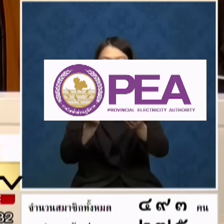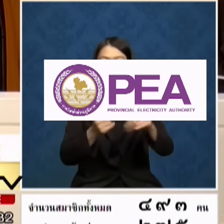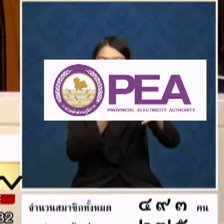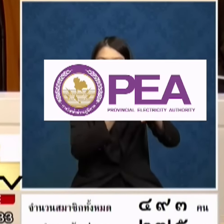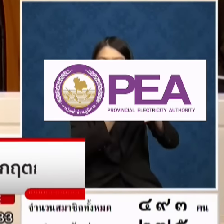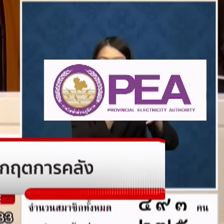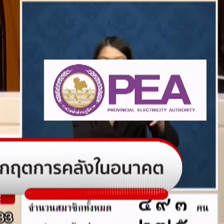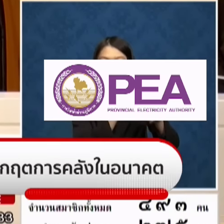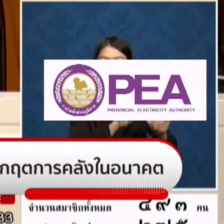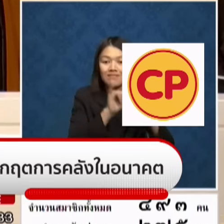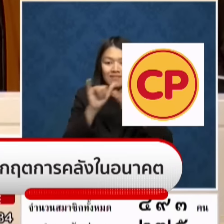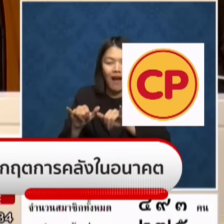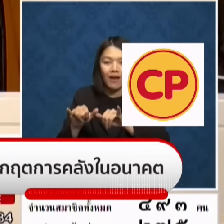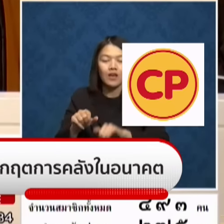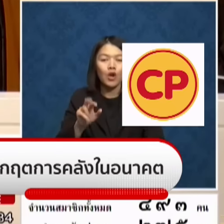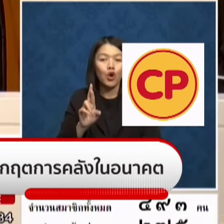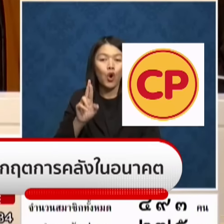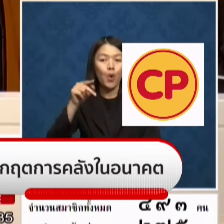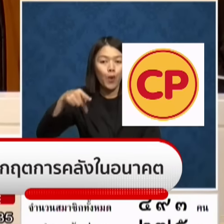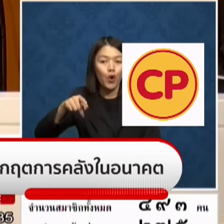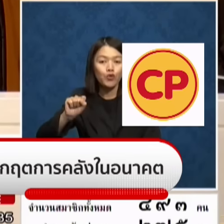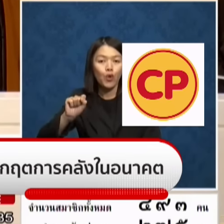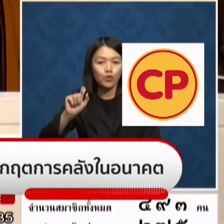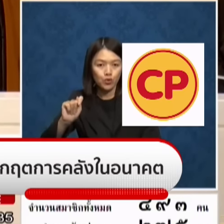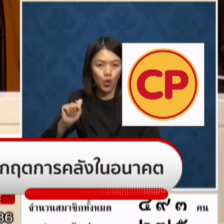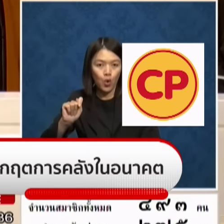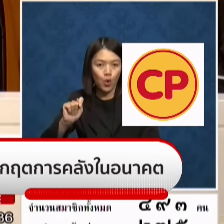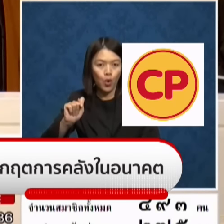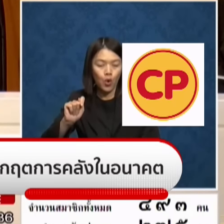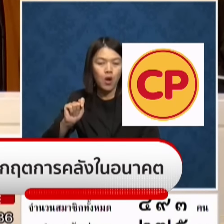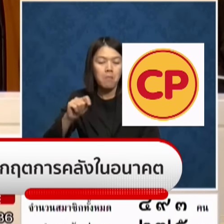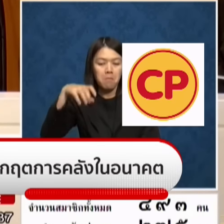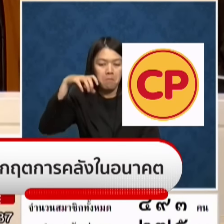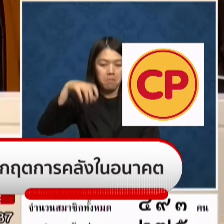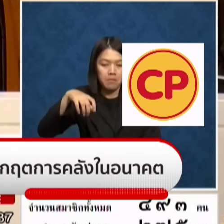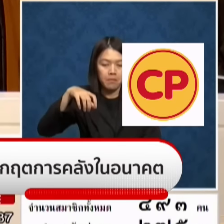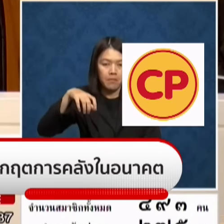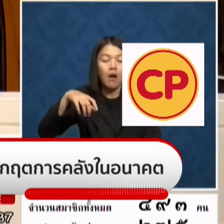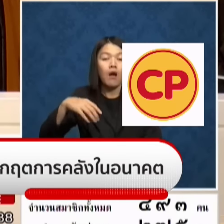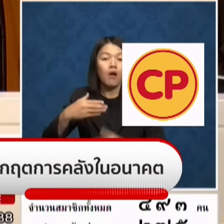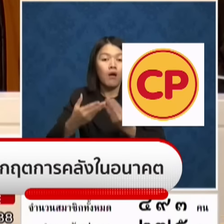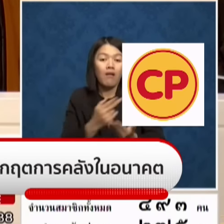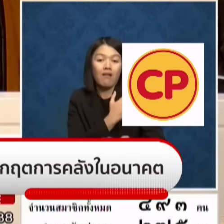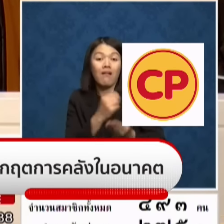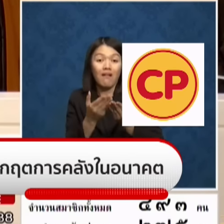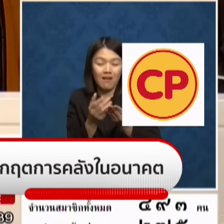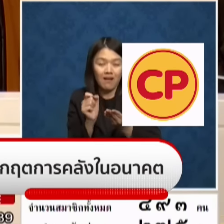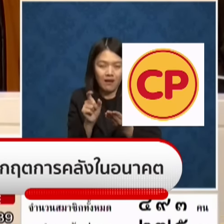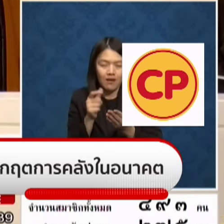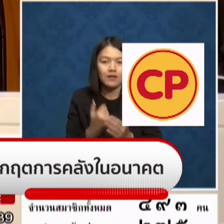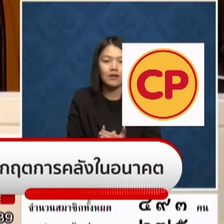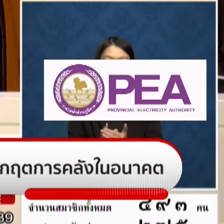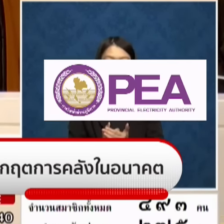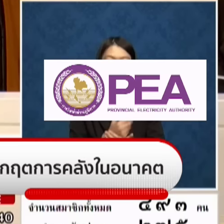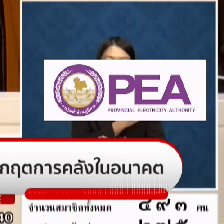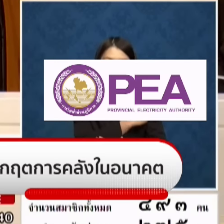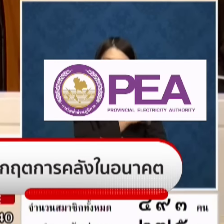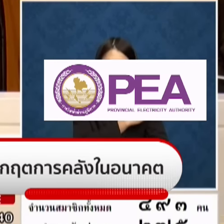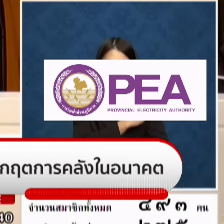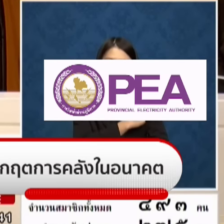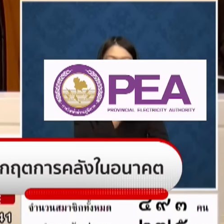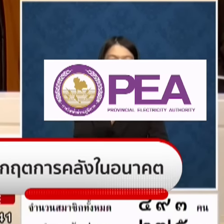ซึ่งคณะกรรมาการวิสามัญพิจารณาแล้วเสร็จในวาระ2เป็นวันแรกแล้วก็เปิดมาก็มีคุณพิเชษเชื้อเมืองพานรอง